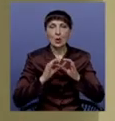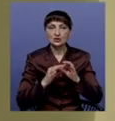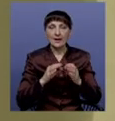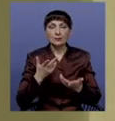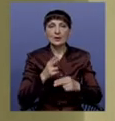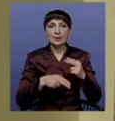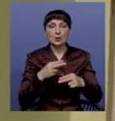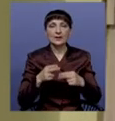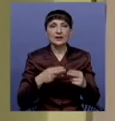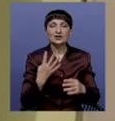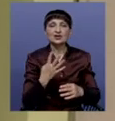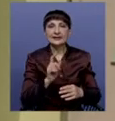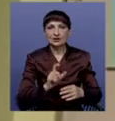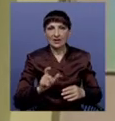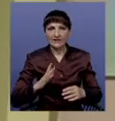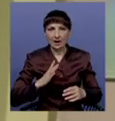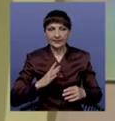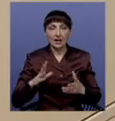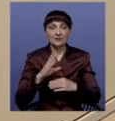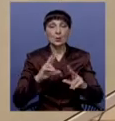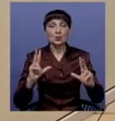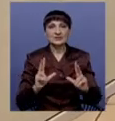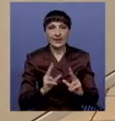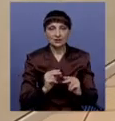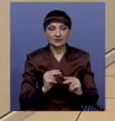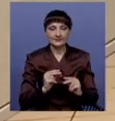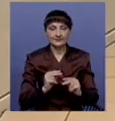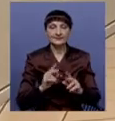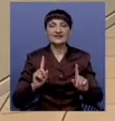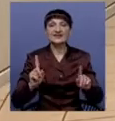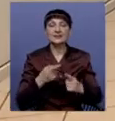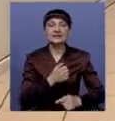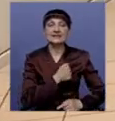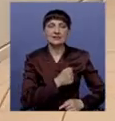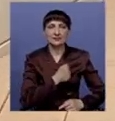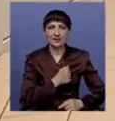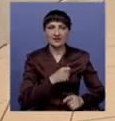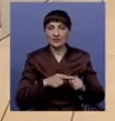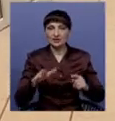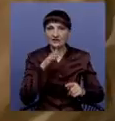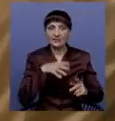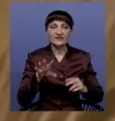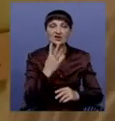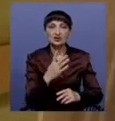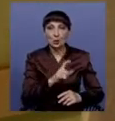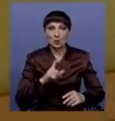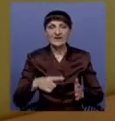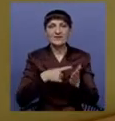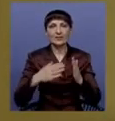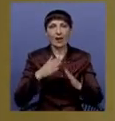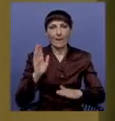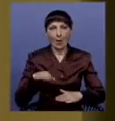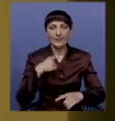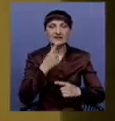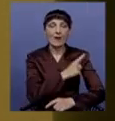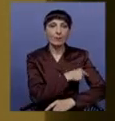хирурги прооперировали 4 пациентов. Все прошло успешно. Им восстановили сердцебиение. В ближайшее время всех 4 выпишут домой. По